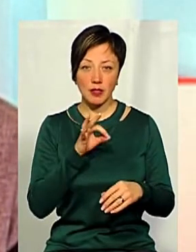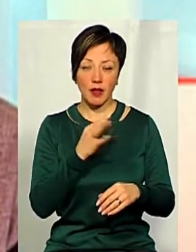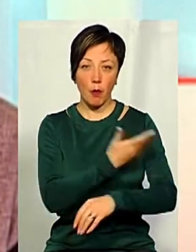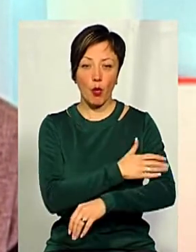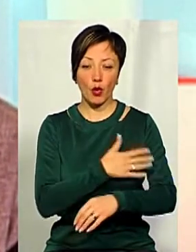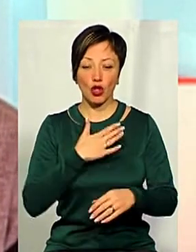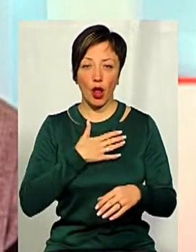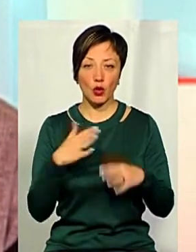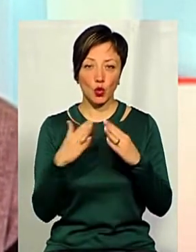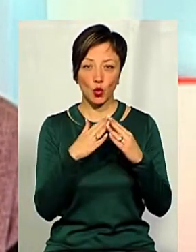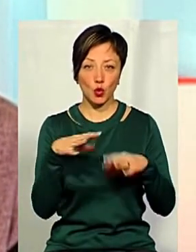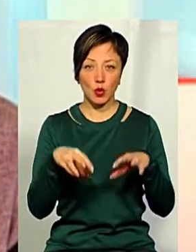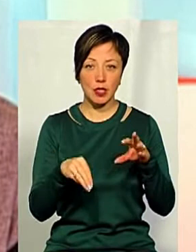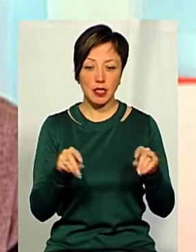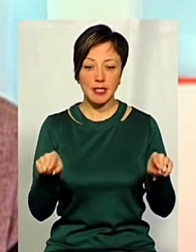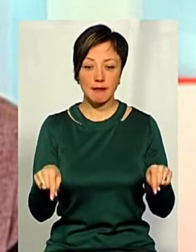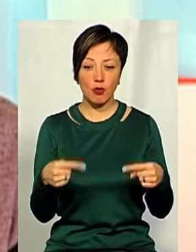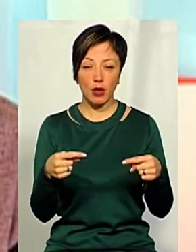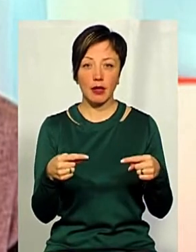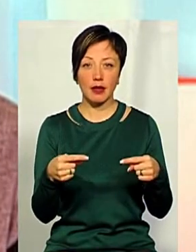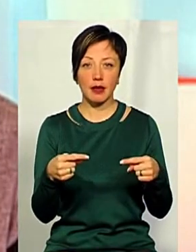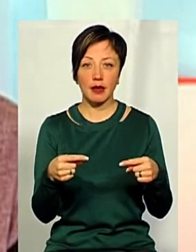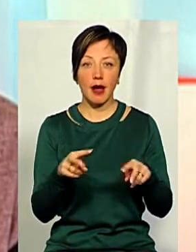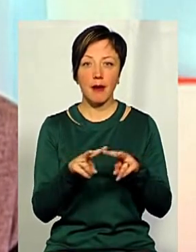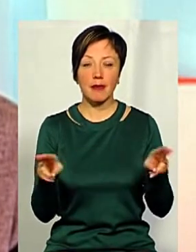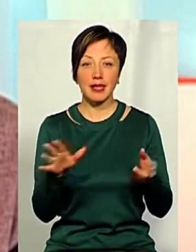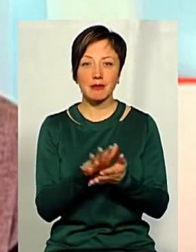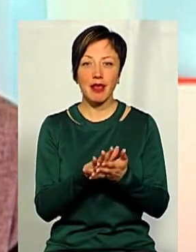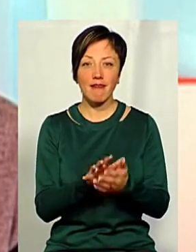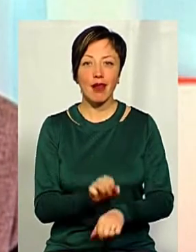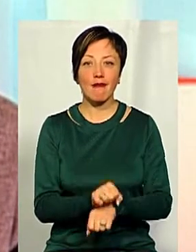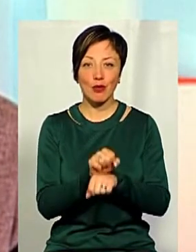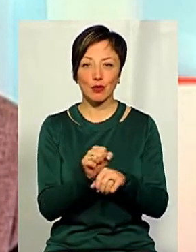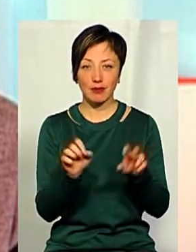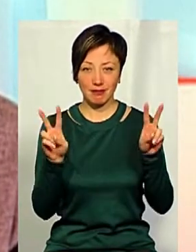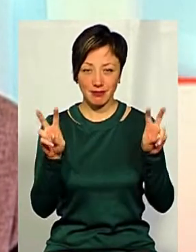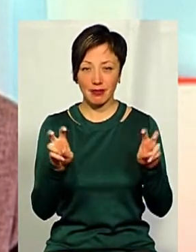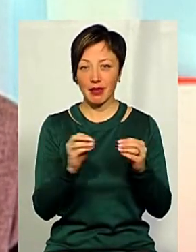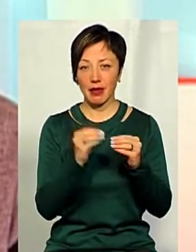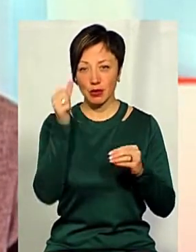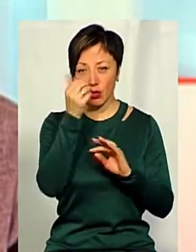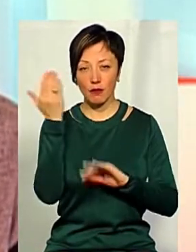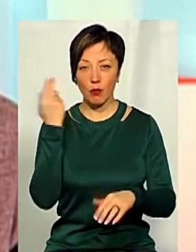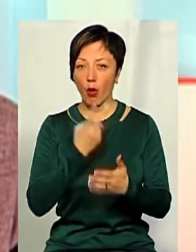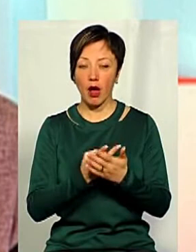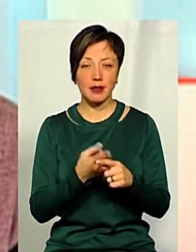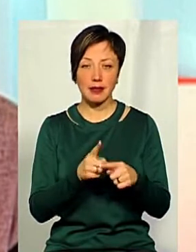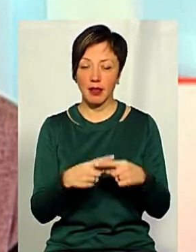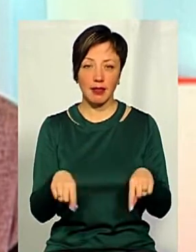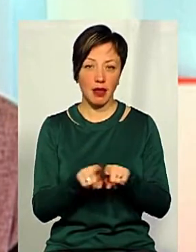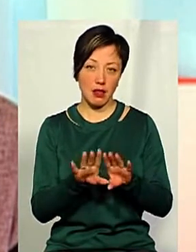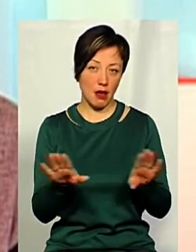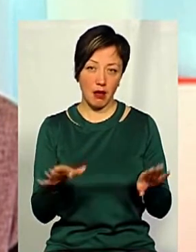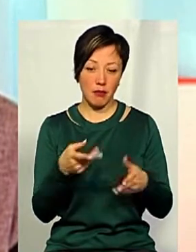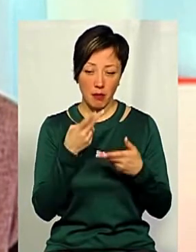яка створила і пройшла таку своєрідну сміттєву революцію близько 10 років тому, показує, що це абсолютно не так. Та й ми